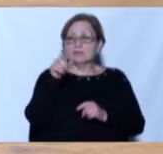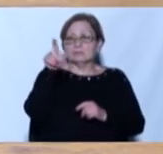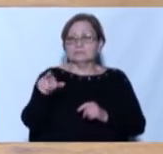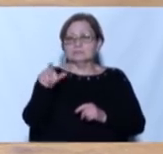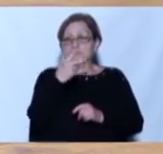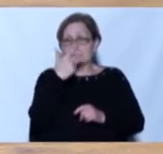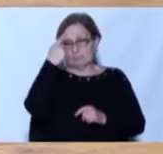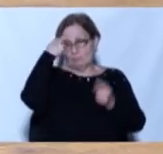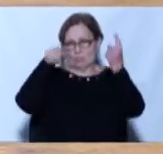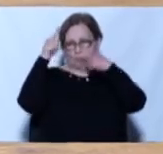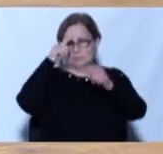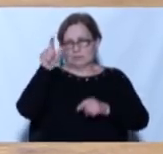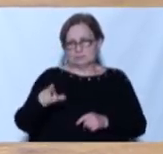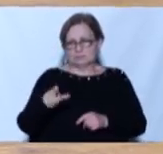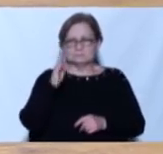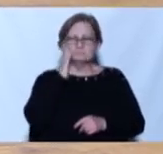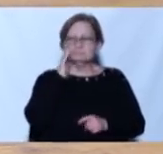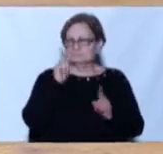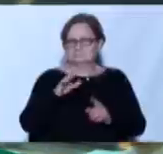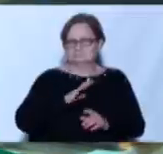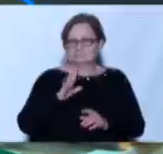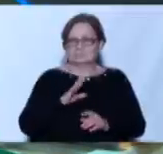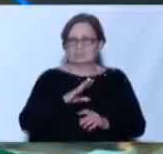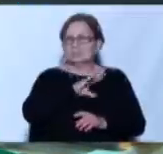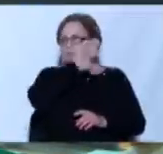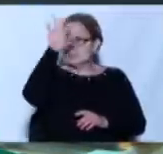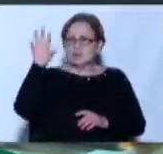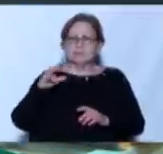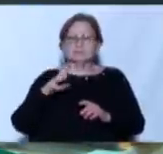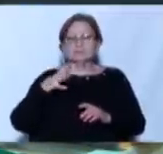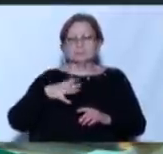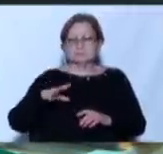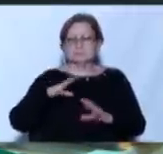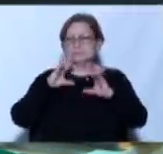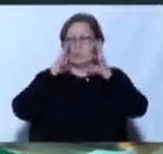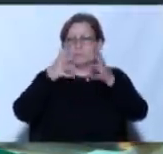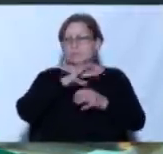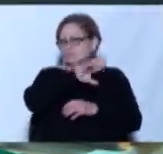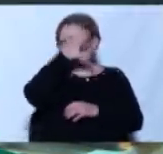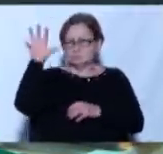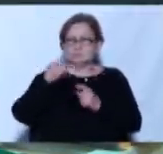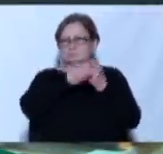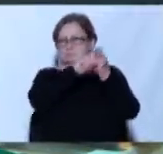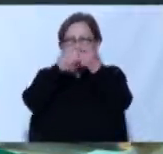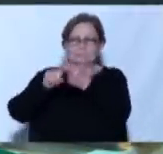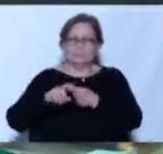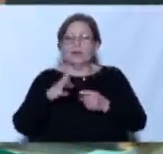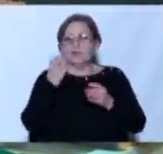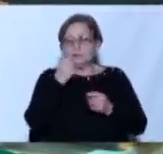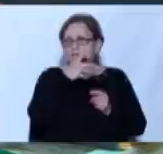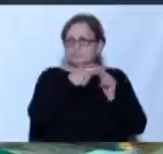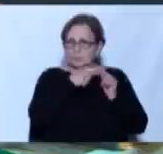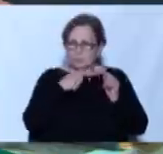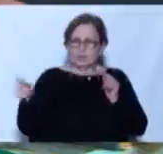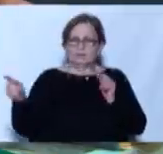პერსონაჟები. და არა მარტო საქართველოსში, კაცობრიობაშიც გადავიდა შემდეგ ამ ტიპის ლიტერატურას. გავიდა კიდევ ხანი და ჩვენ უყურებთ, რომ